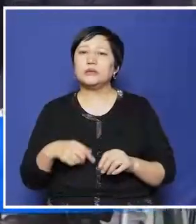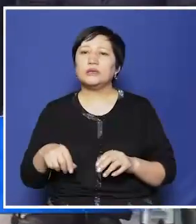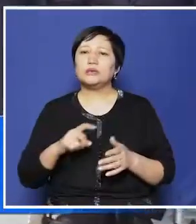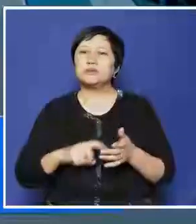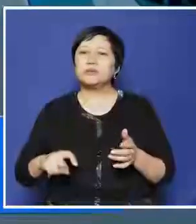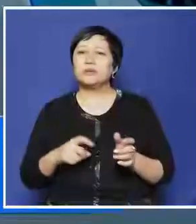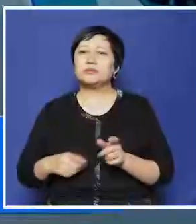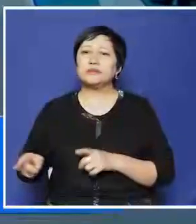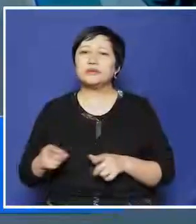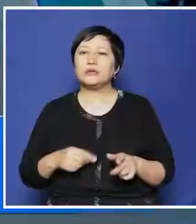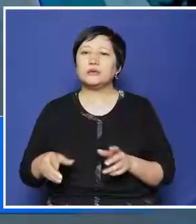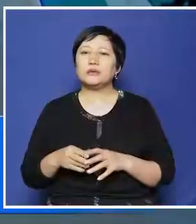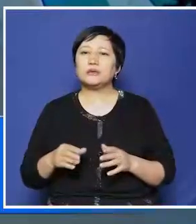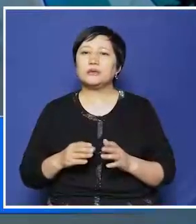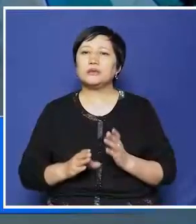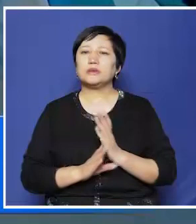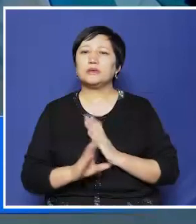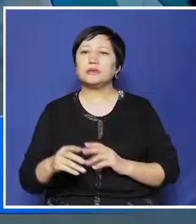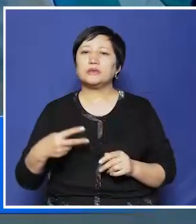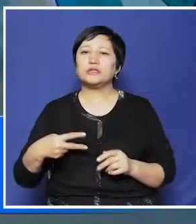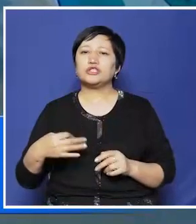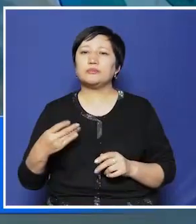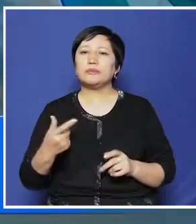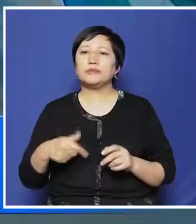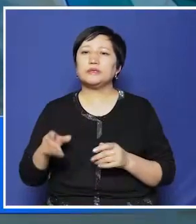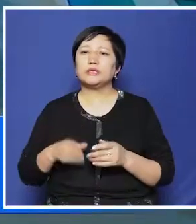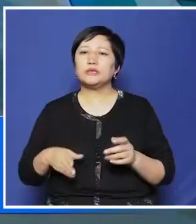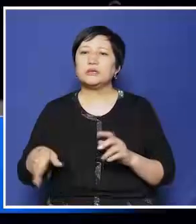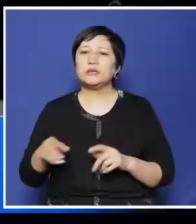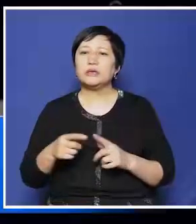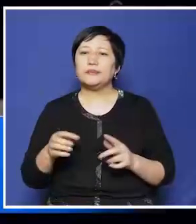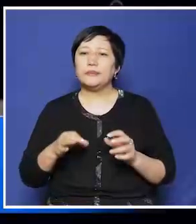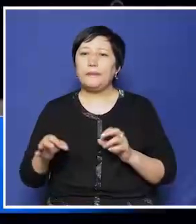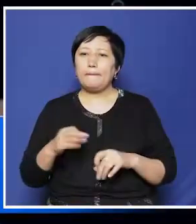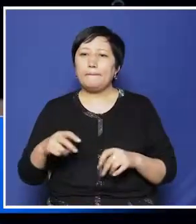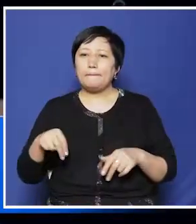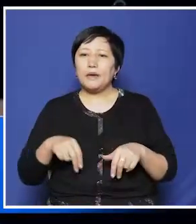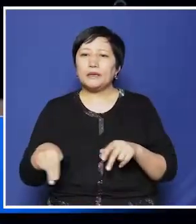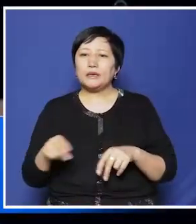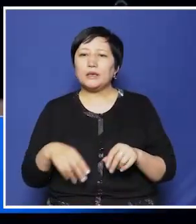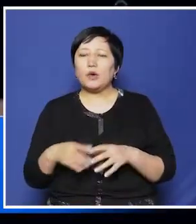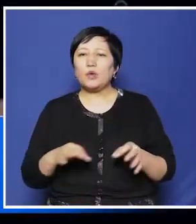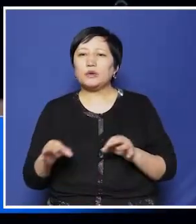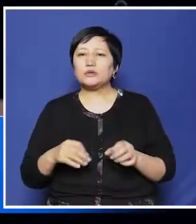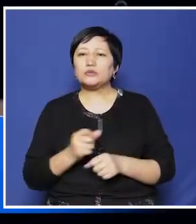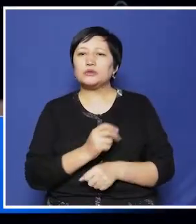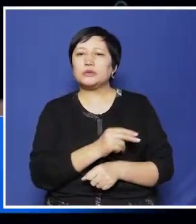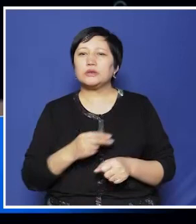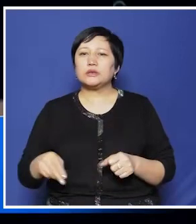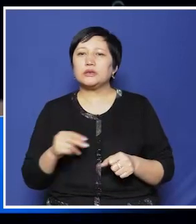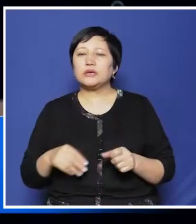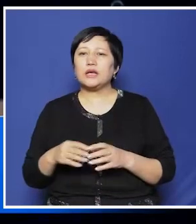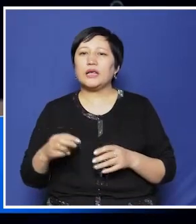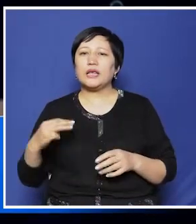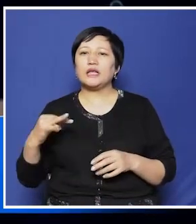сенімін ақтауға дайынбыз деп кезекті 25-ші съезді аяқтады. Айта кетерлік жайт, партия төрағасы үгіт-насихат жұмыстарын